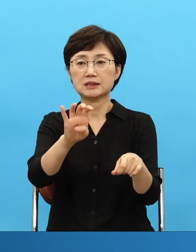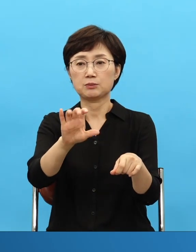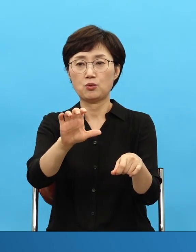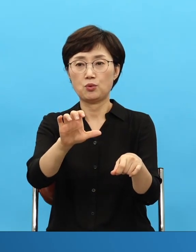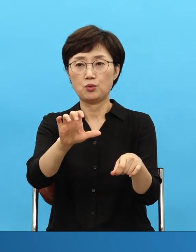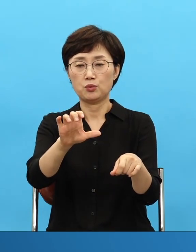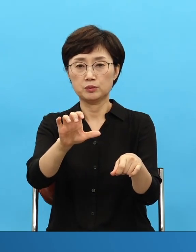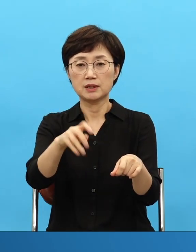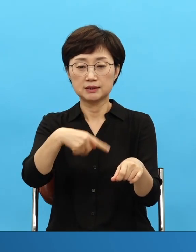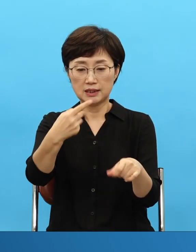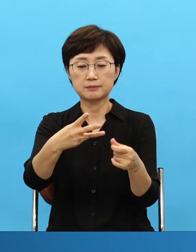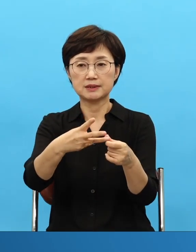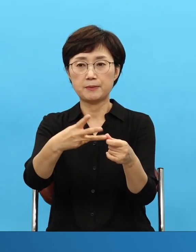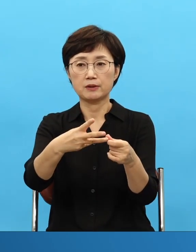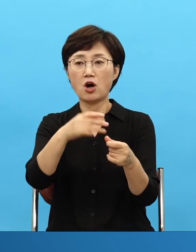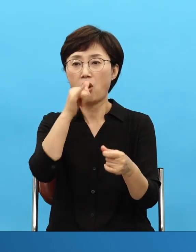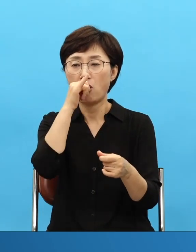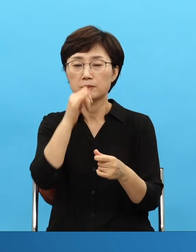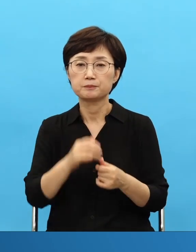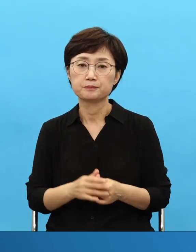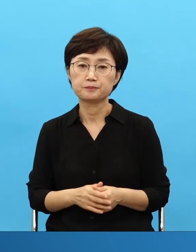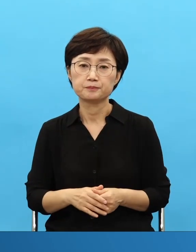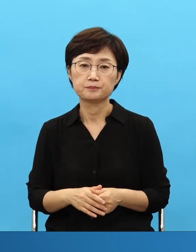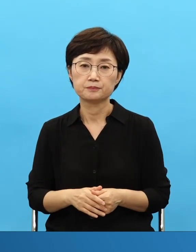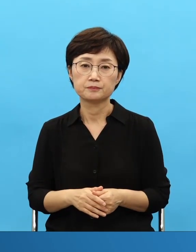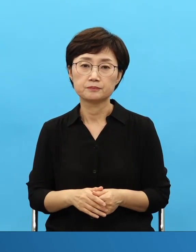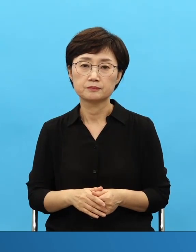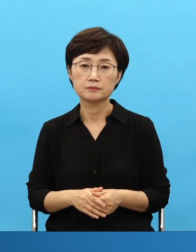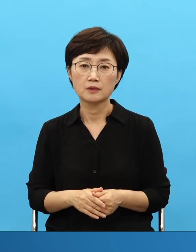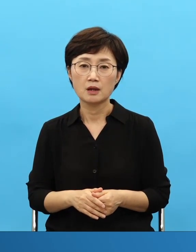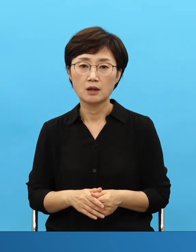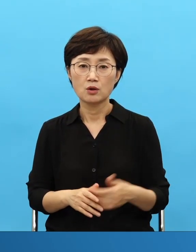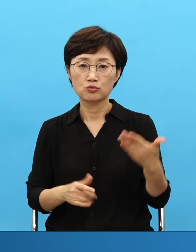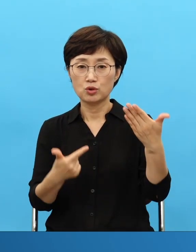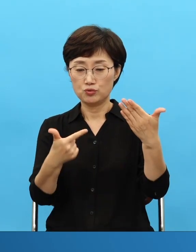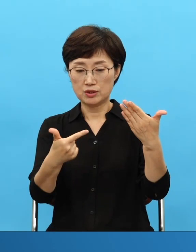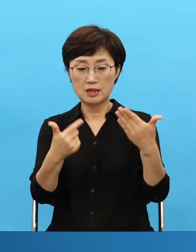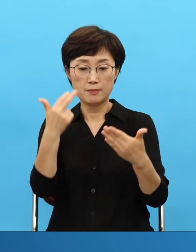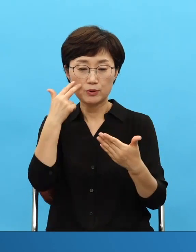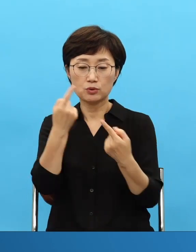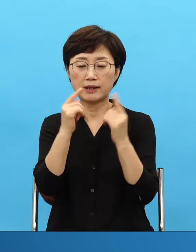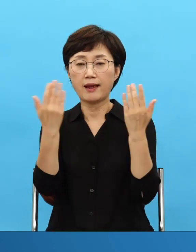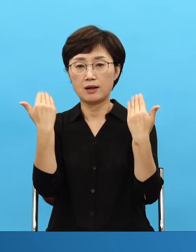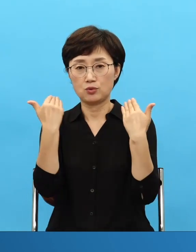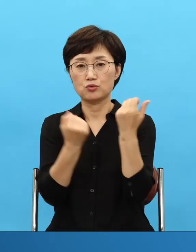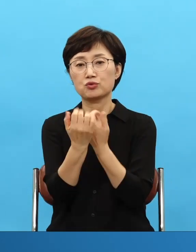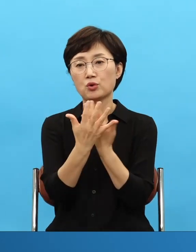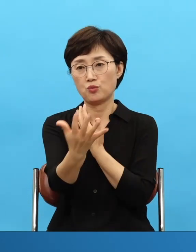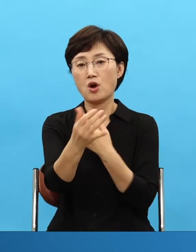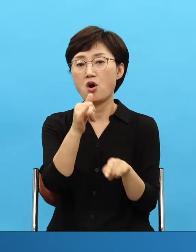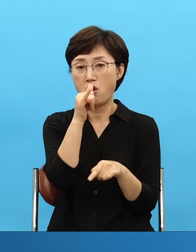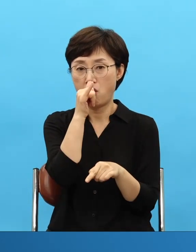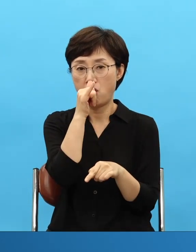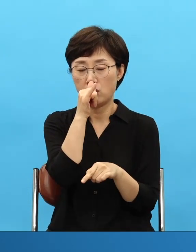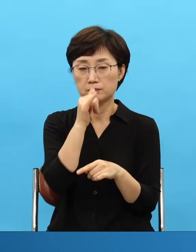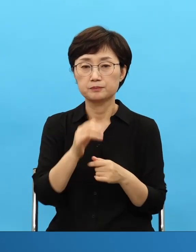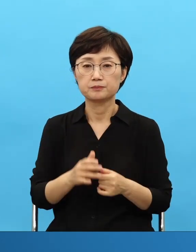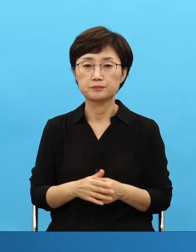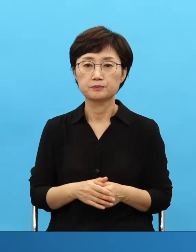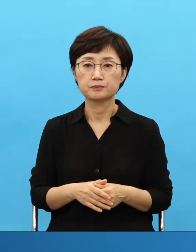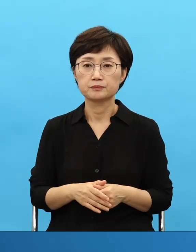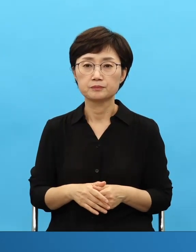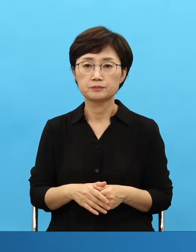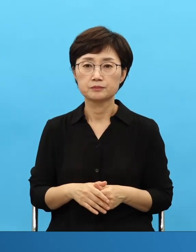45분, 이후 3강이 이어집니다. 다음 날인 6일엔 미주대학 수련회가 금토일 망대의 주역이란 주제로